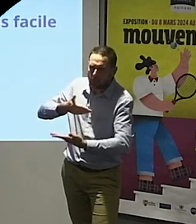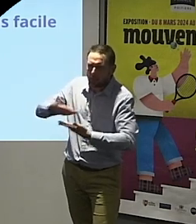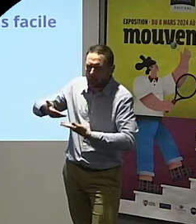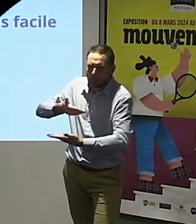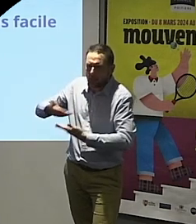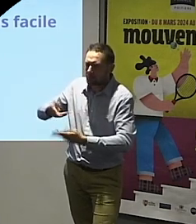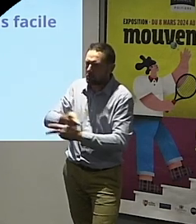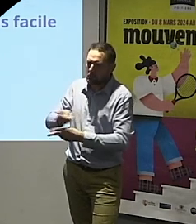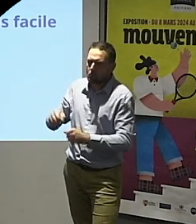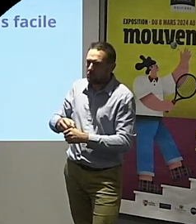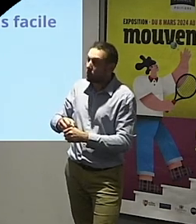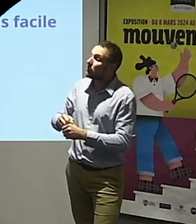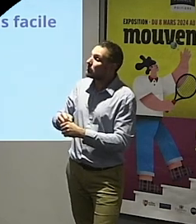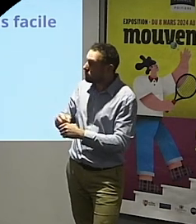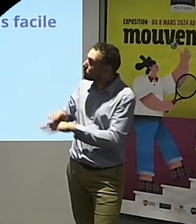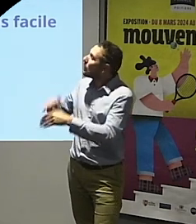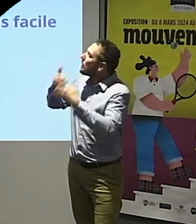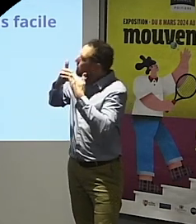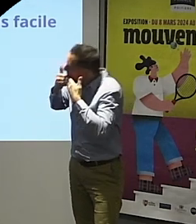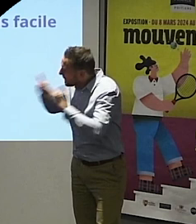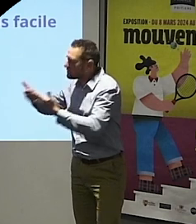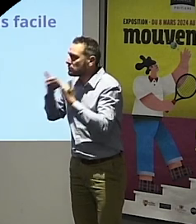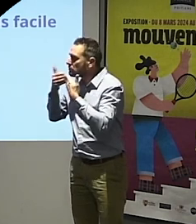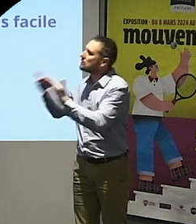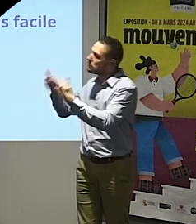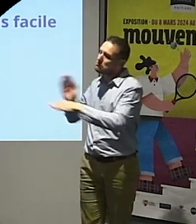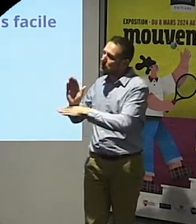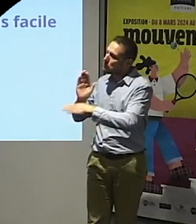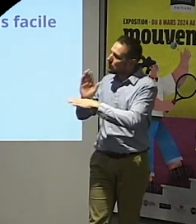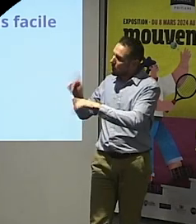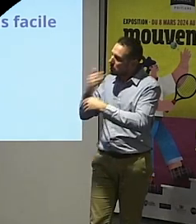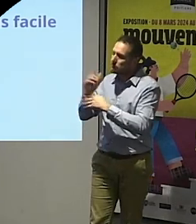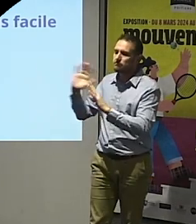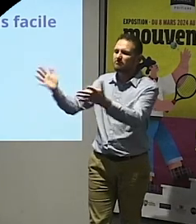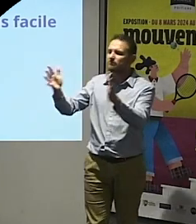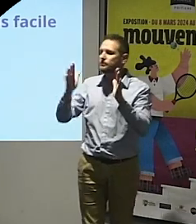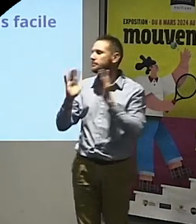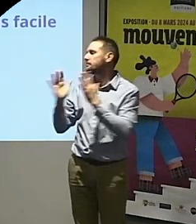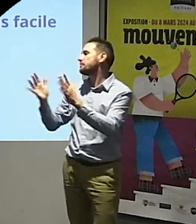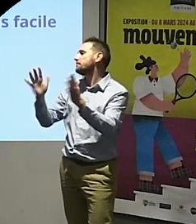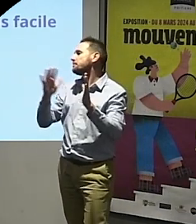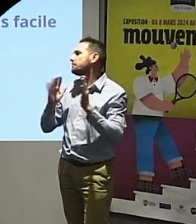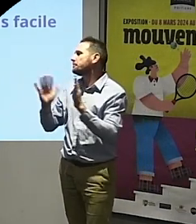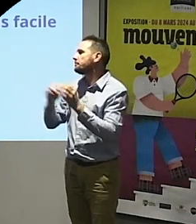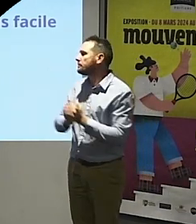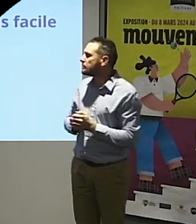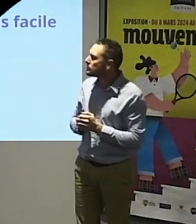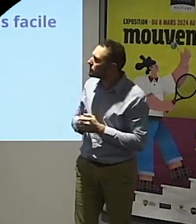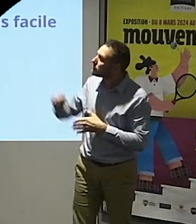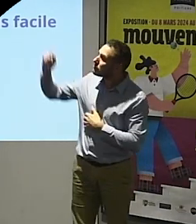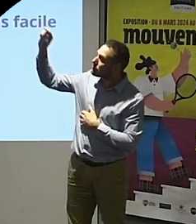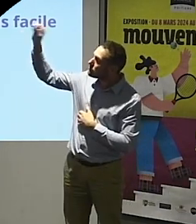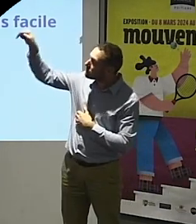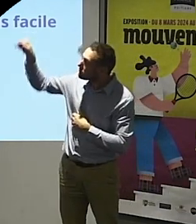Et ben merci en tout cas, Jérôme, pour d'être venu déjà devant tout le monde. C'est pas tout le temps évident. Est-ce que Nathalie, toi, tu